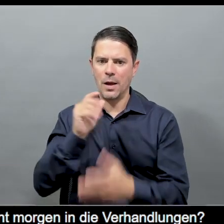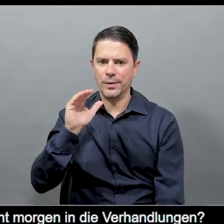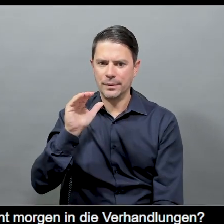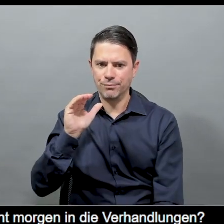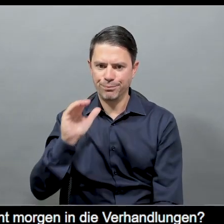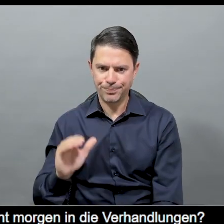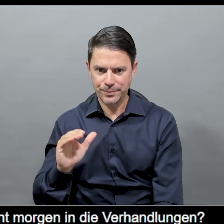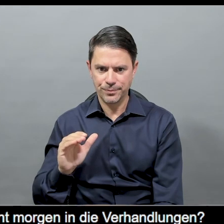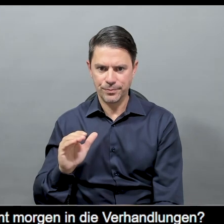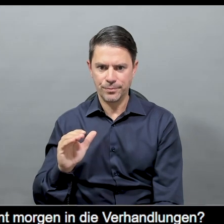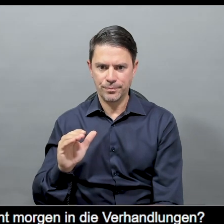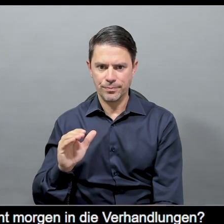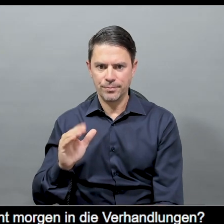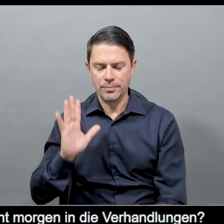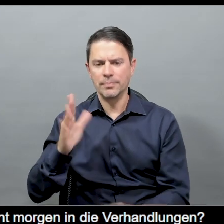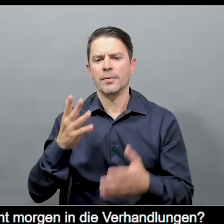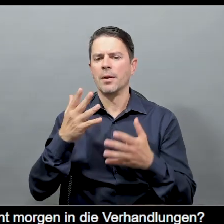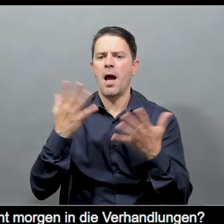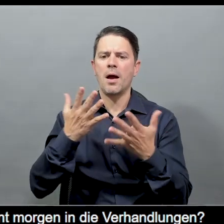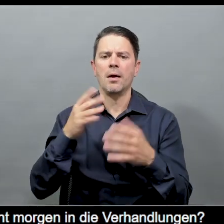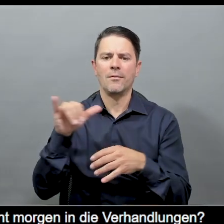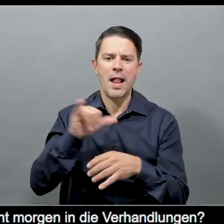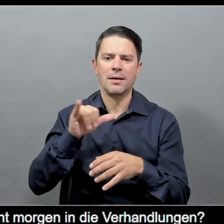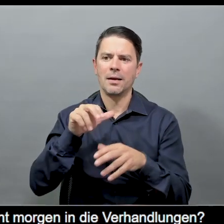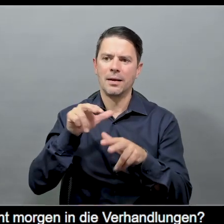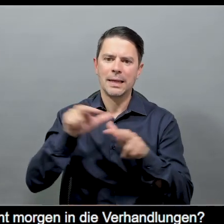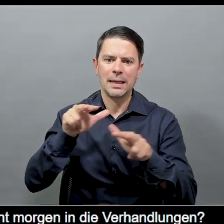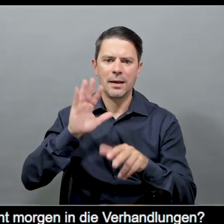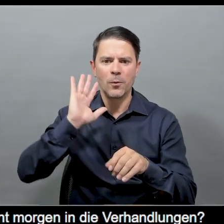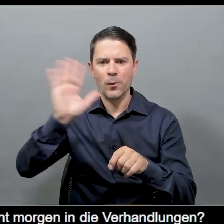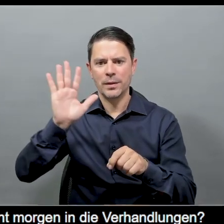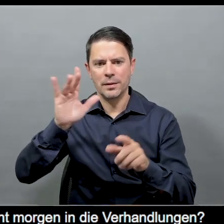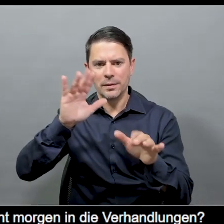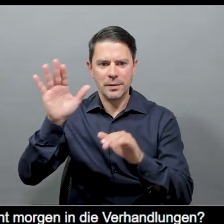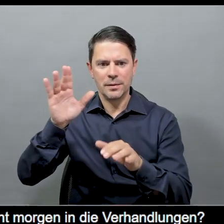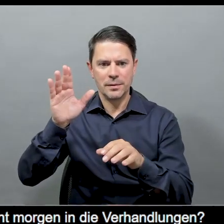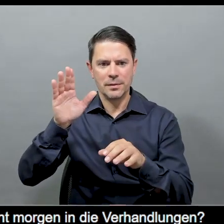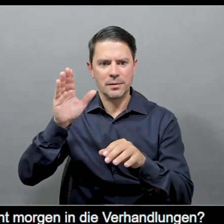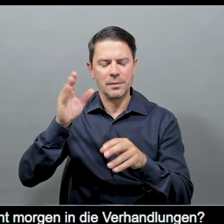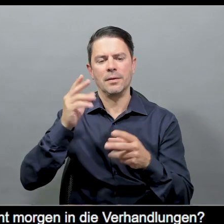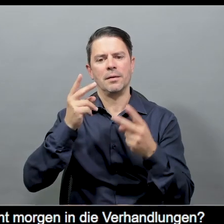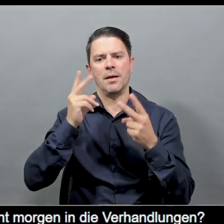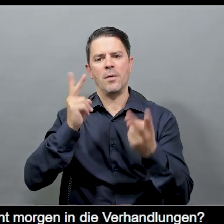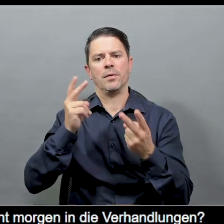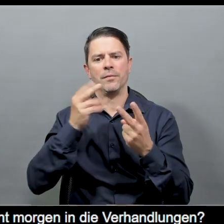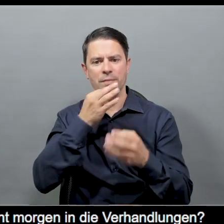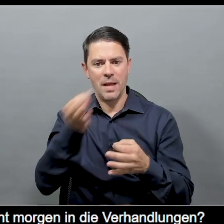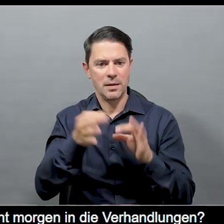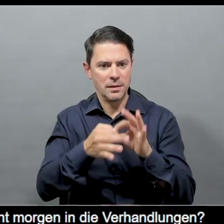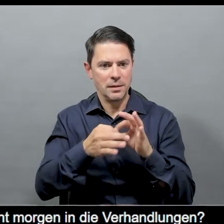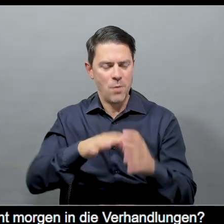benannt wurden, was also die Fragen der Regionalisierungsmittel betrifft, aber auch Thema Wohngeld bzw.